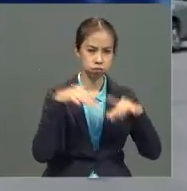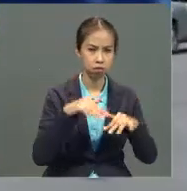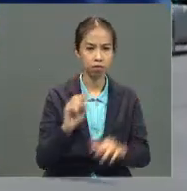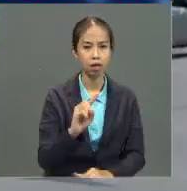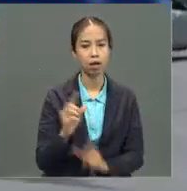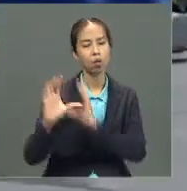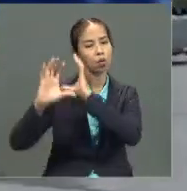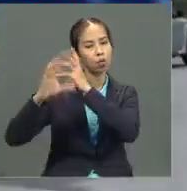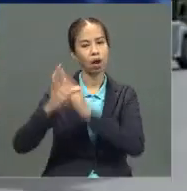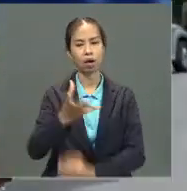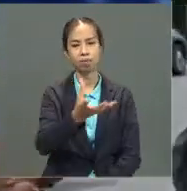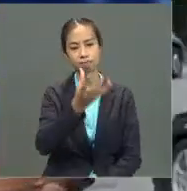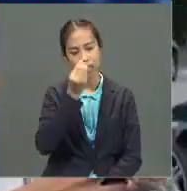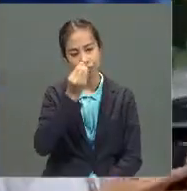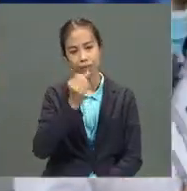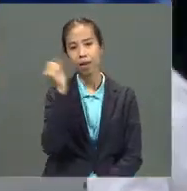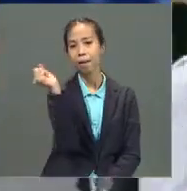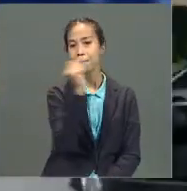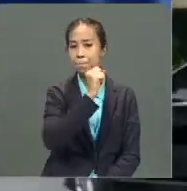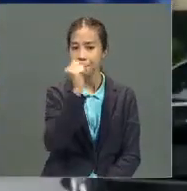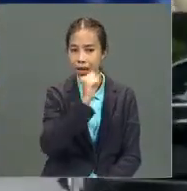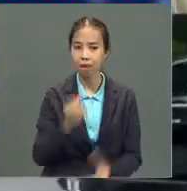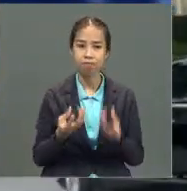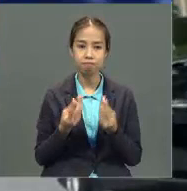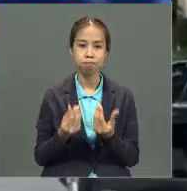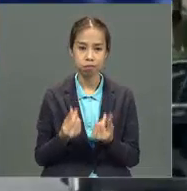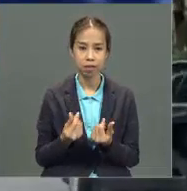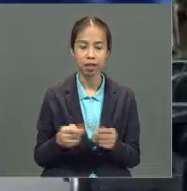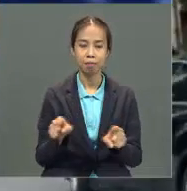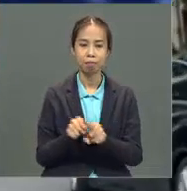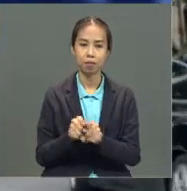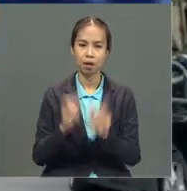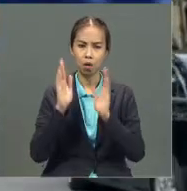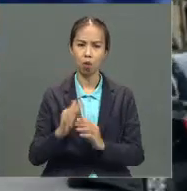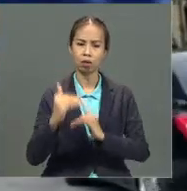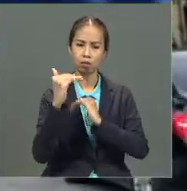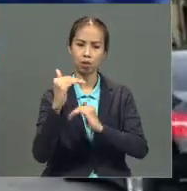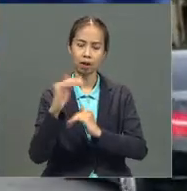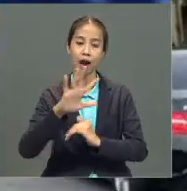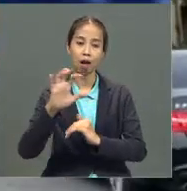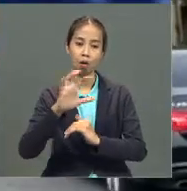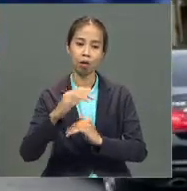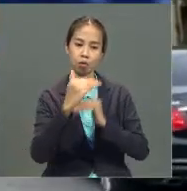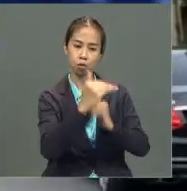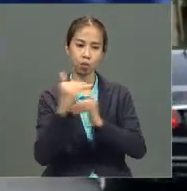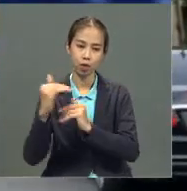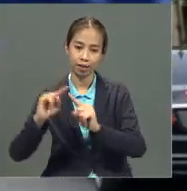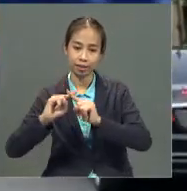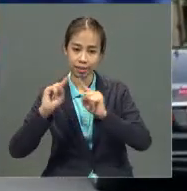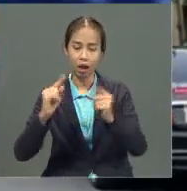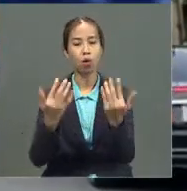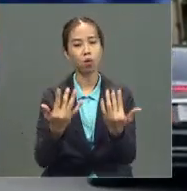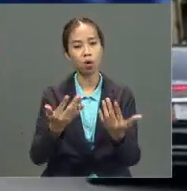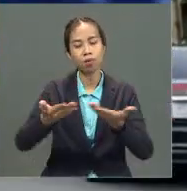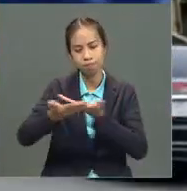การเข้าชมภาพยนตร์การจัดคอนเสิร์ตที่อาจจะยกเลิกการจำกัดจำนวนผู้เข้าชมที่500คนแต่จะพิจารณาความเหม